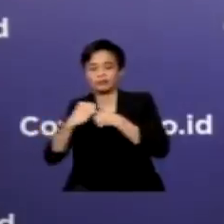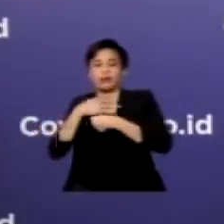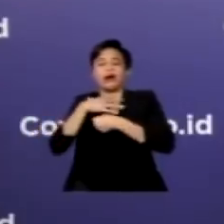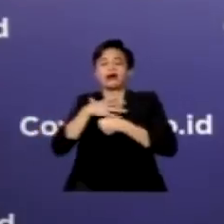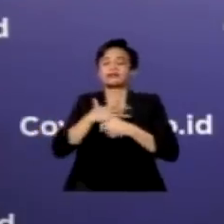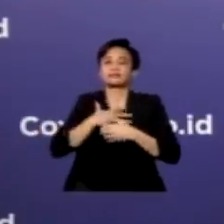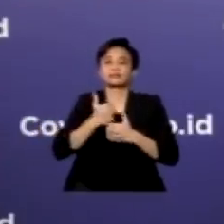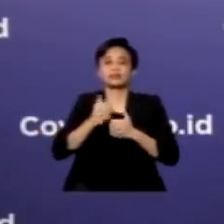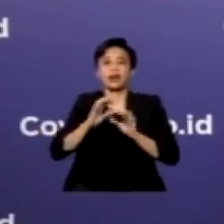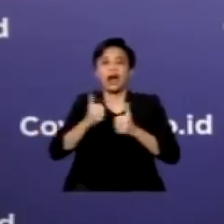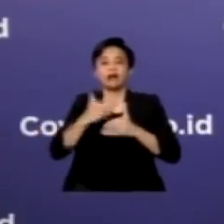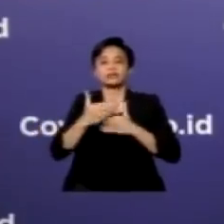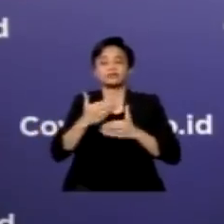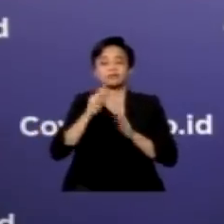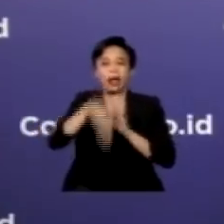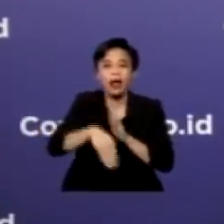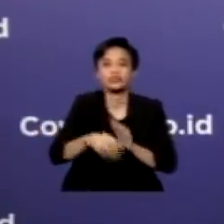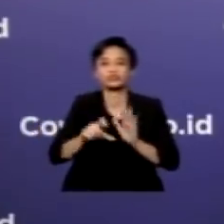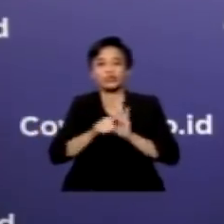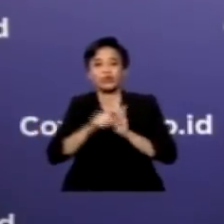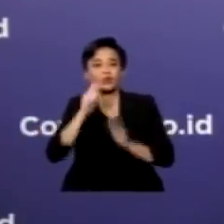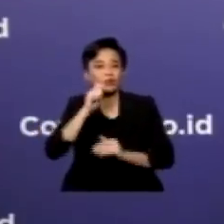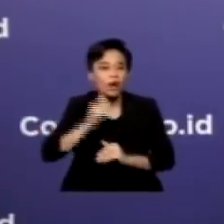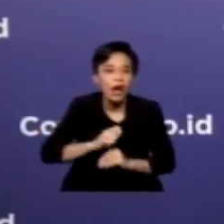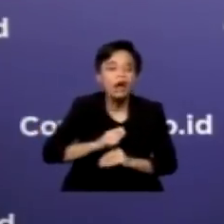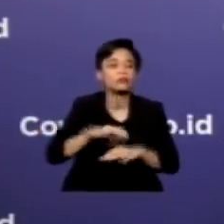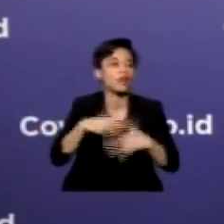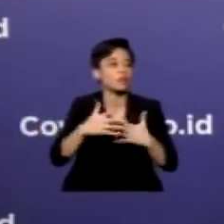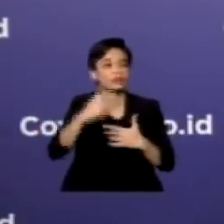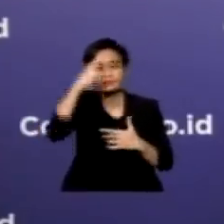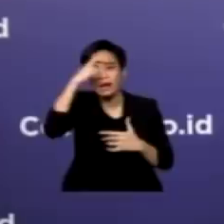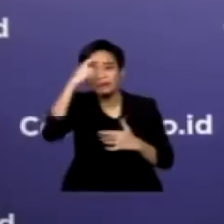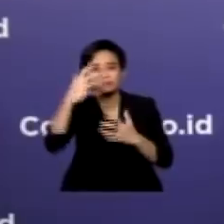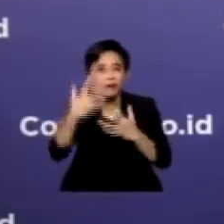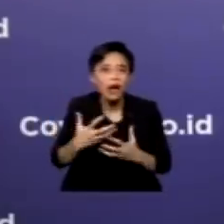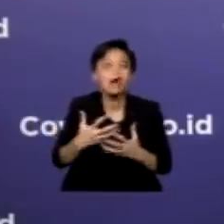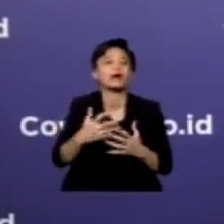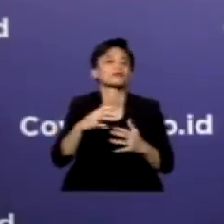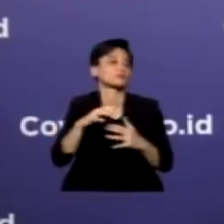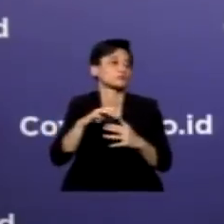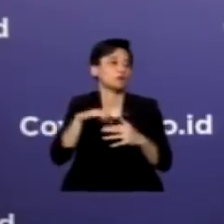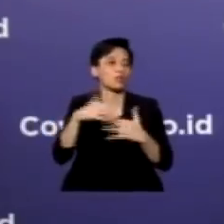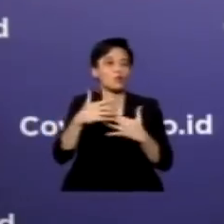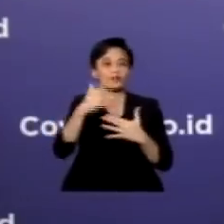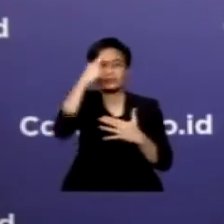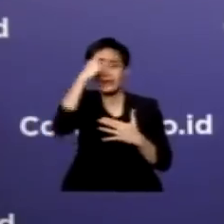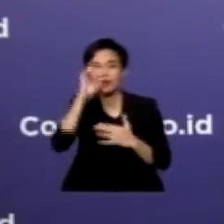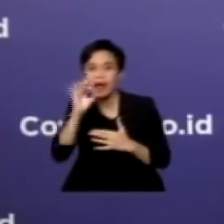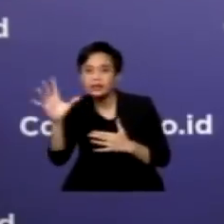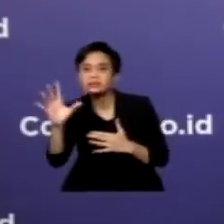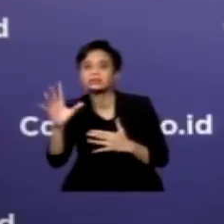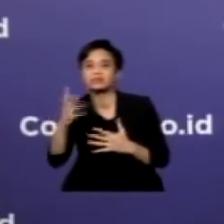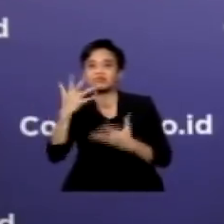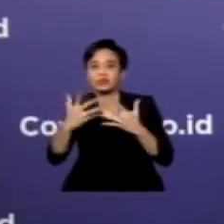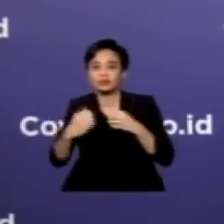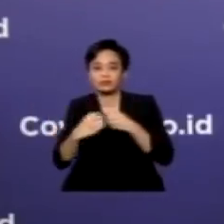pada orang tua, lanjut usia, atau pada orang-orang dengan penyakit penyerta yang kemudian akan jatuh